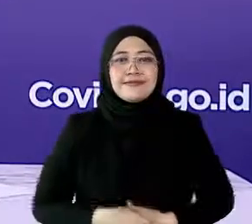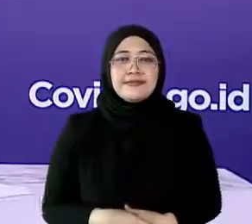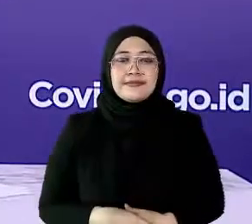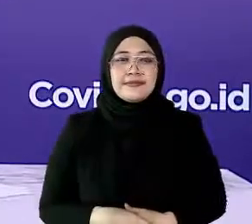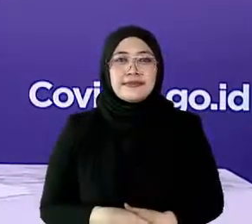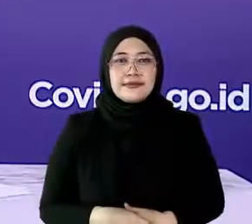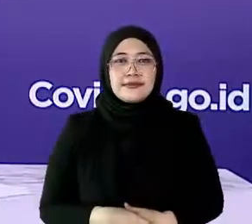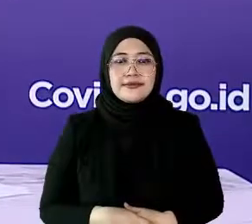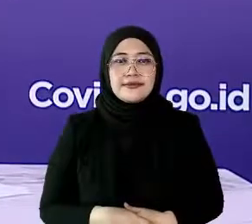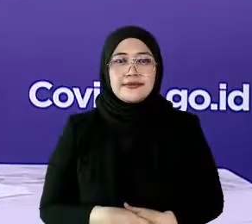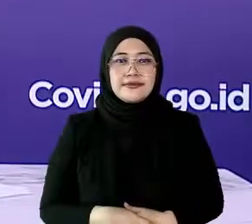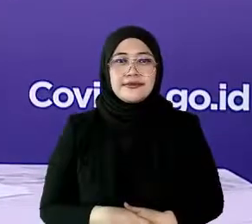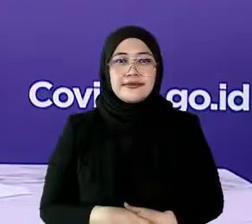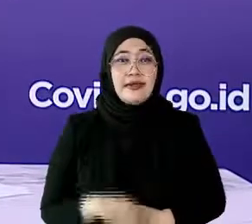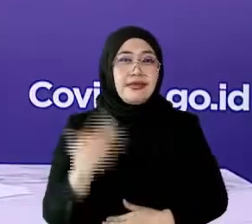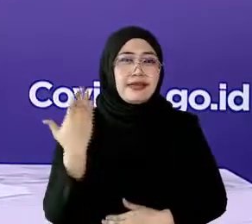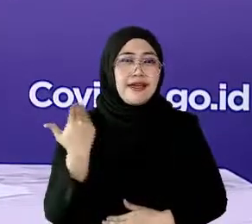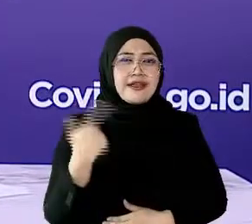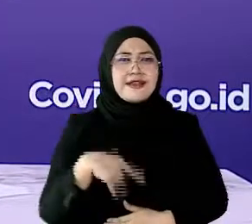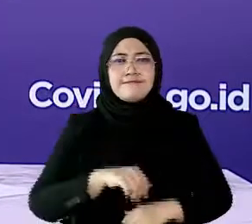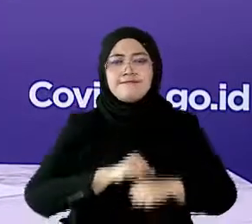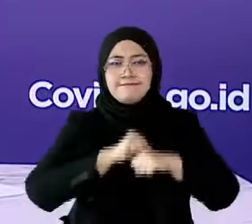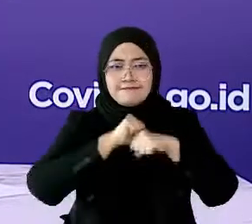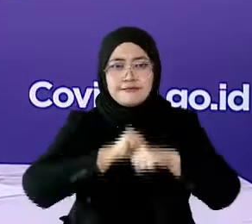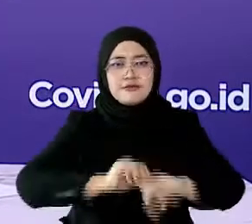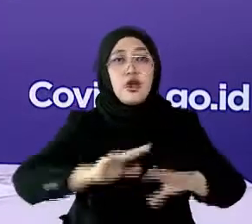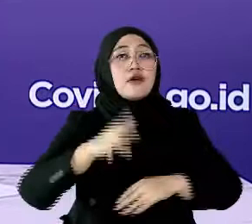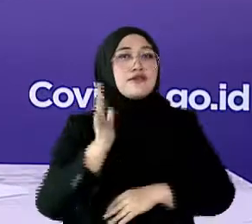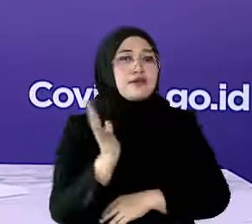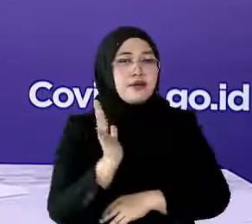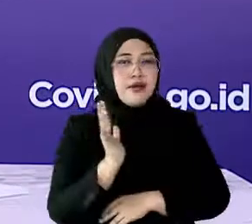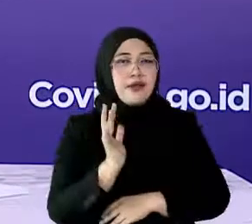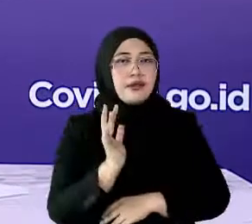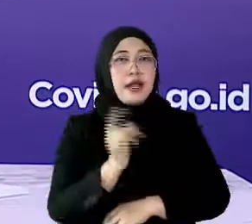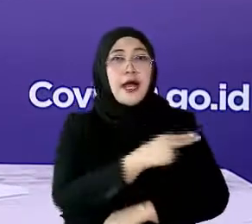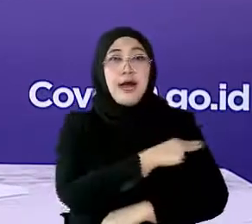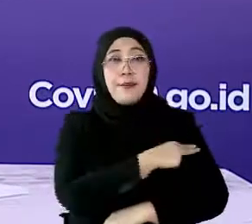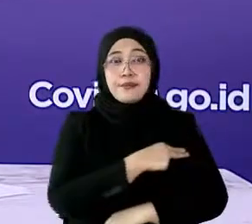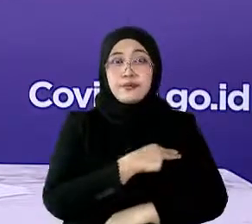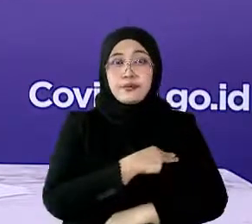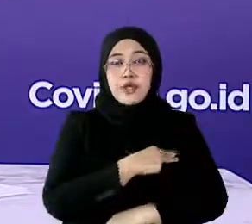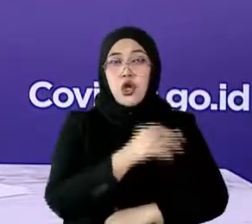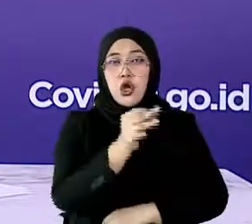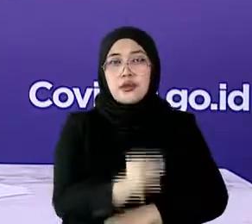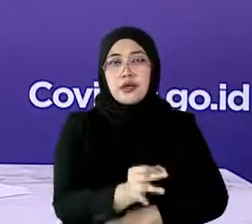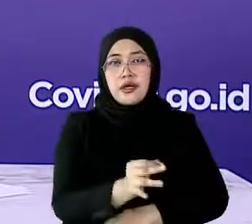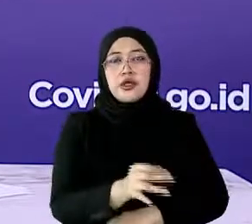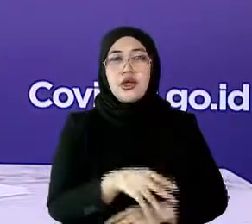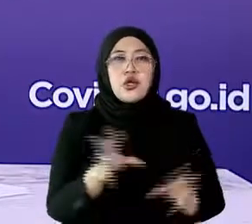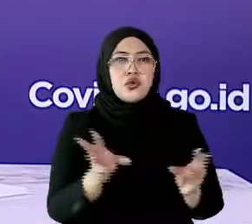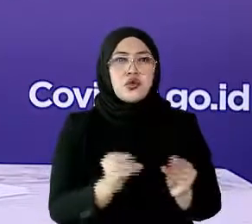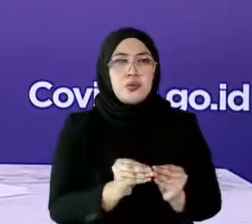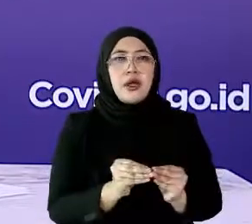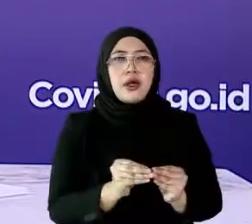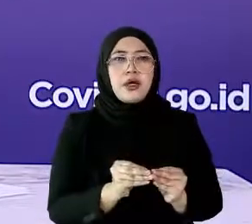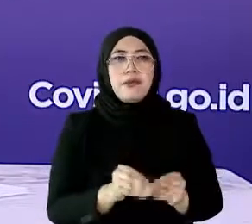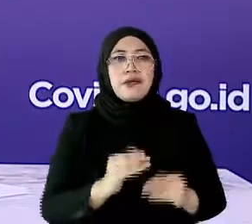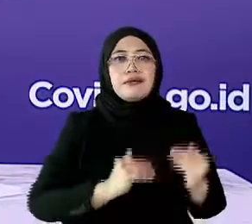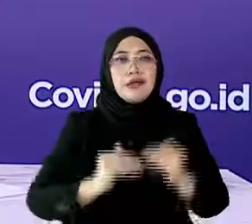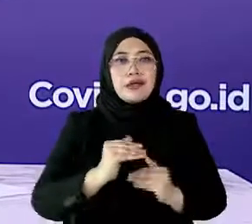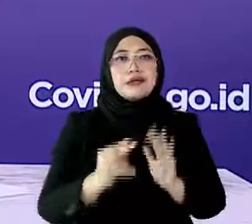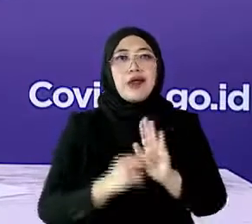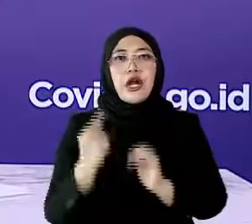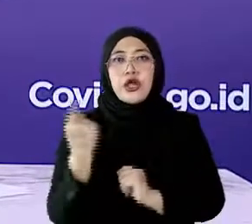Hai jika Tadi saya sudah sampaikan terkait dengan kabupaten kota penyumbang tertinggi kasus coffee 19 secara nasional